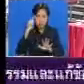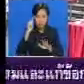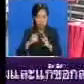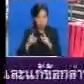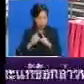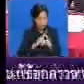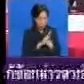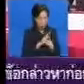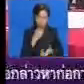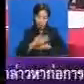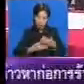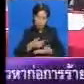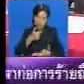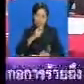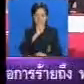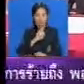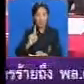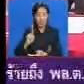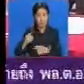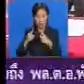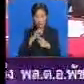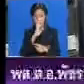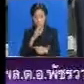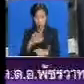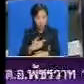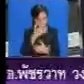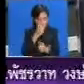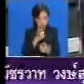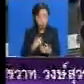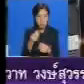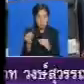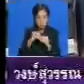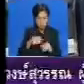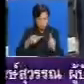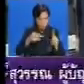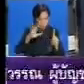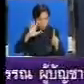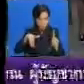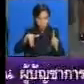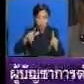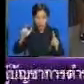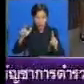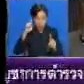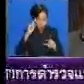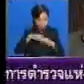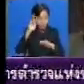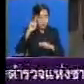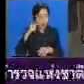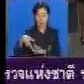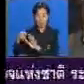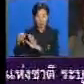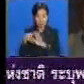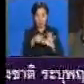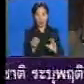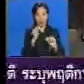ในงวดที่2หรือไม่แต่หากความต้องการนั้นเกินวงเงิน 15,000 ล้านบาทก็พร้อมนะครับที่จะโยก 5,000 ล้านบาทสุดท้ายนั้นมาส่วนจะเพิ่มวงเงิน